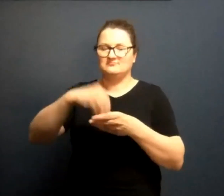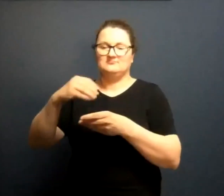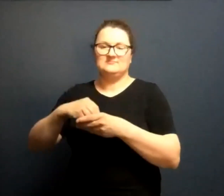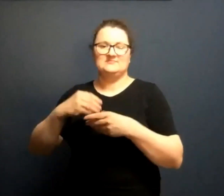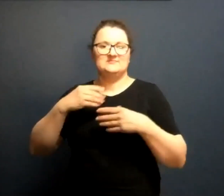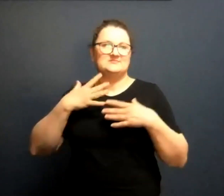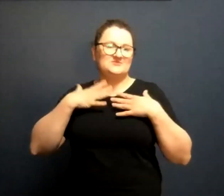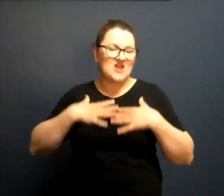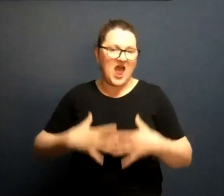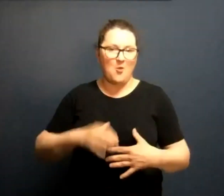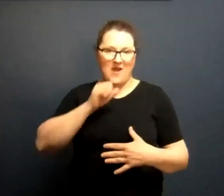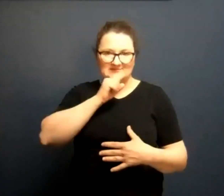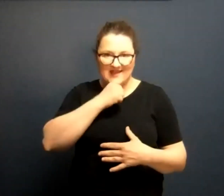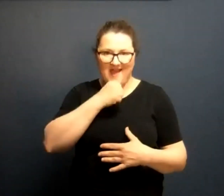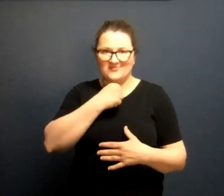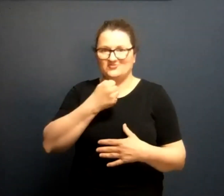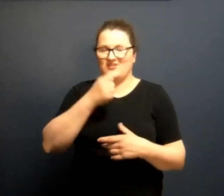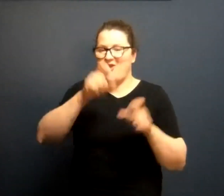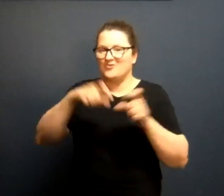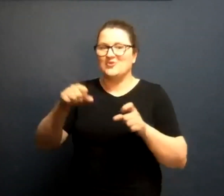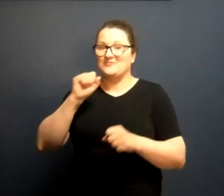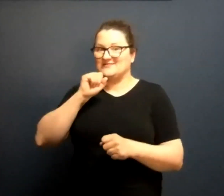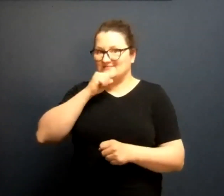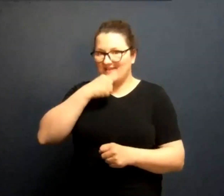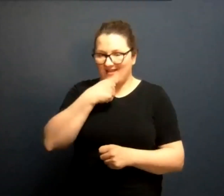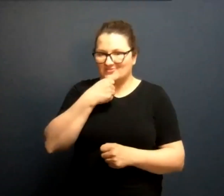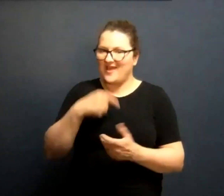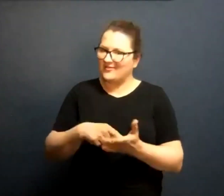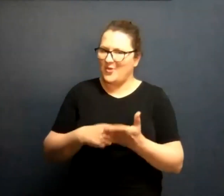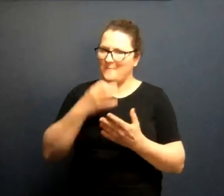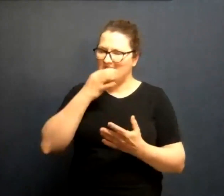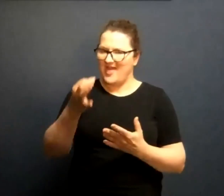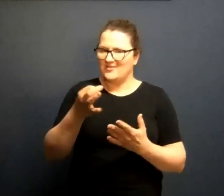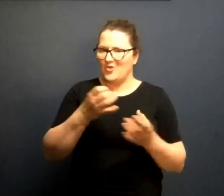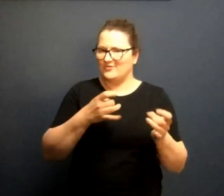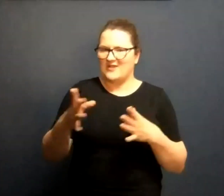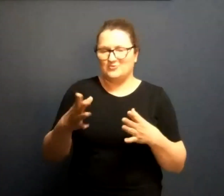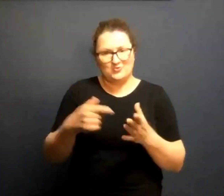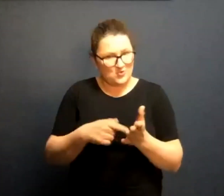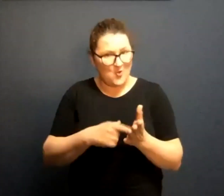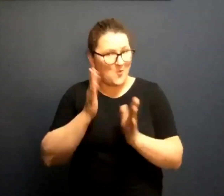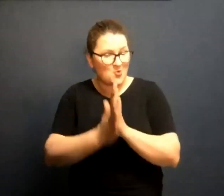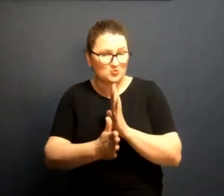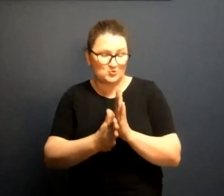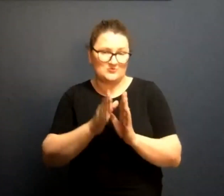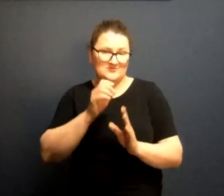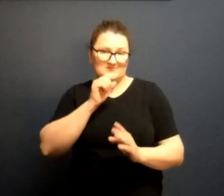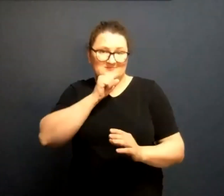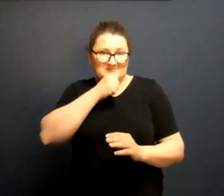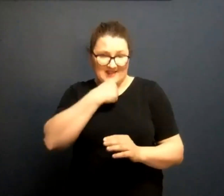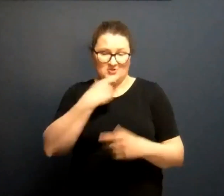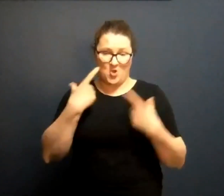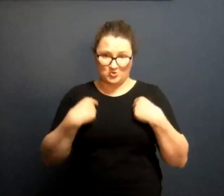I tutaj od razu dodaję pytanie, czy to nie są jednak po prostu starsze osoby, bo te ciała ostatecznie